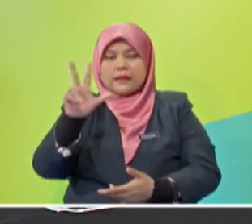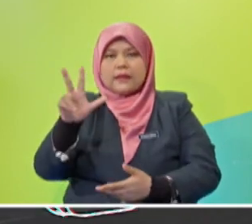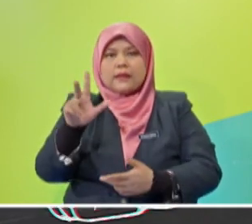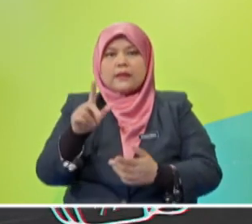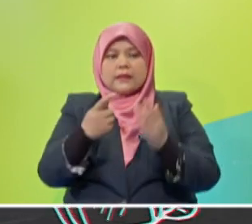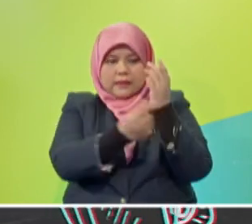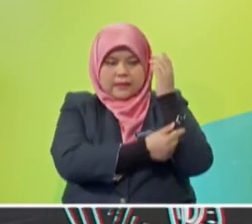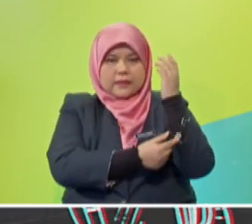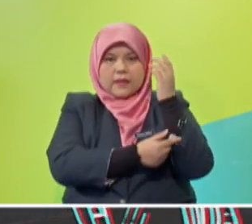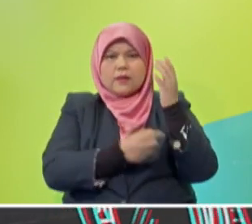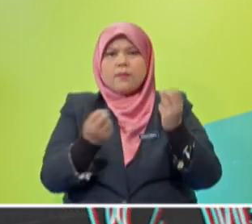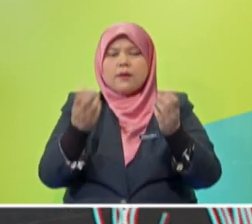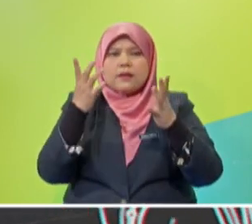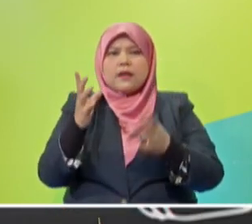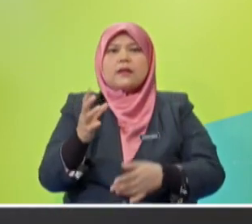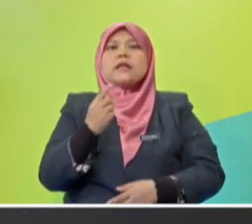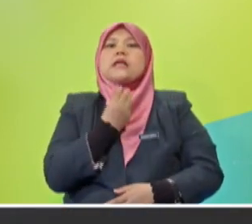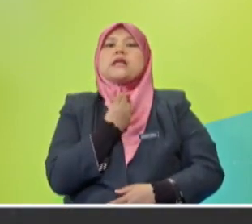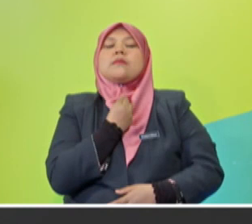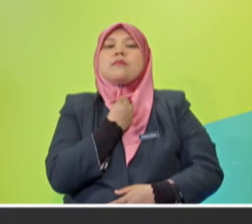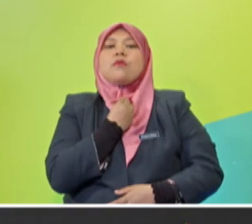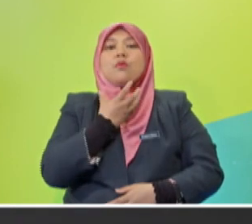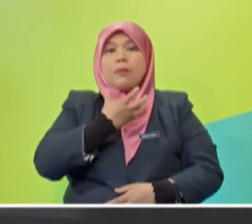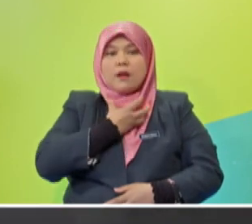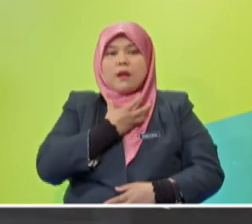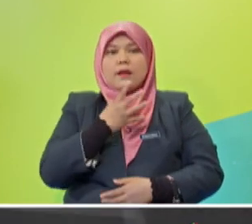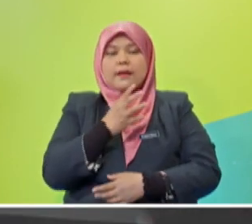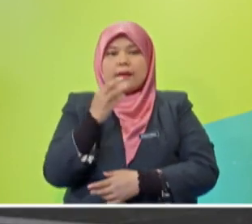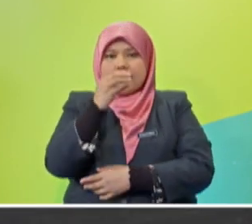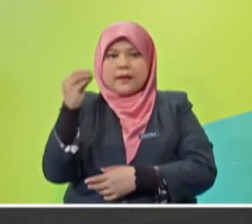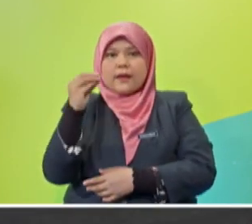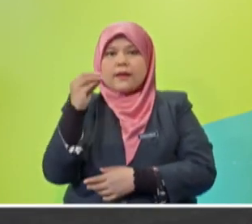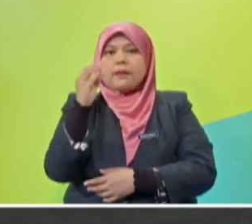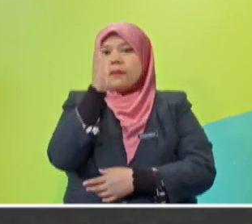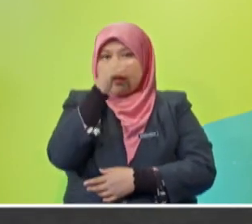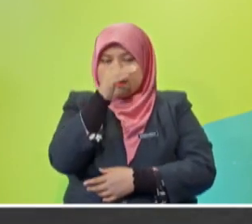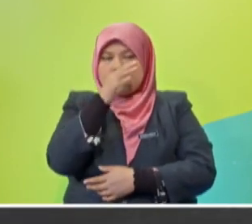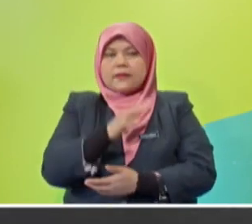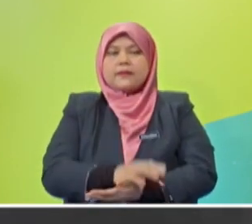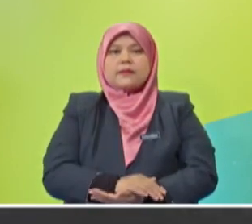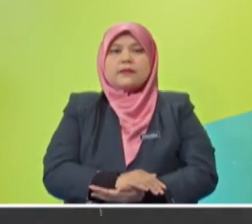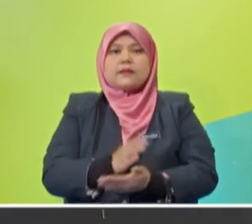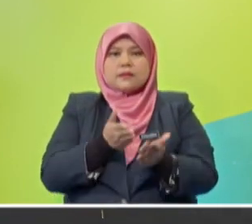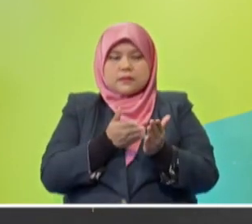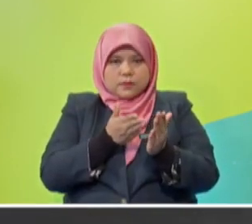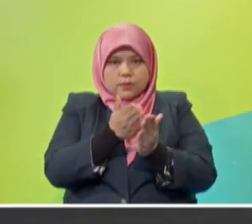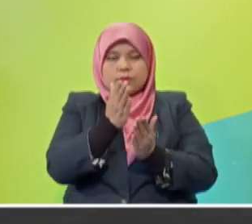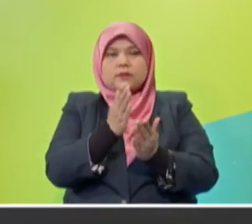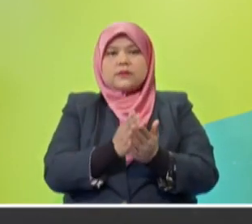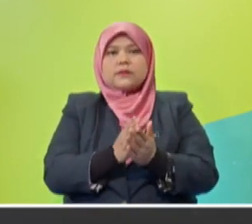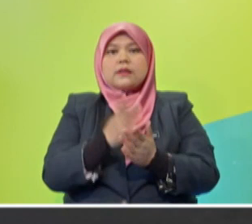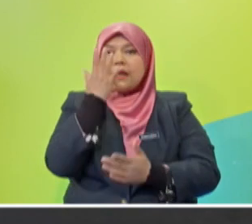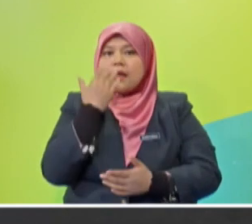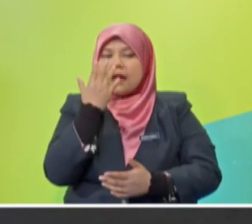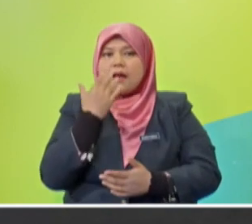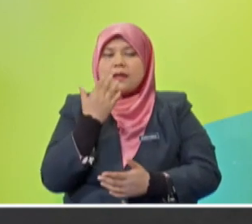banyak ditanam di Ipoh Perak dan juga Jasin Melaka. Alright. Untuk yang seterusnya adalah tanaman nenas.